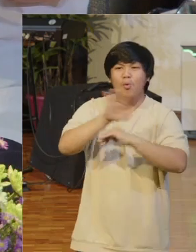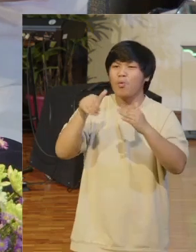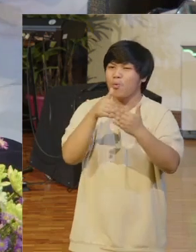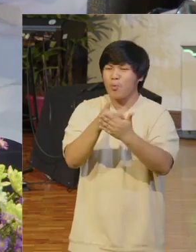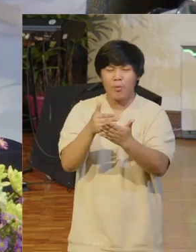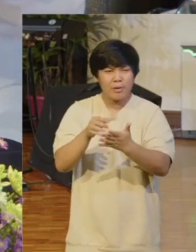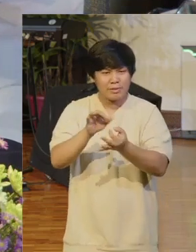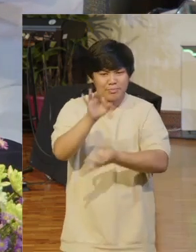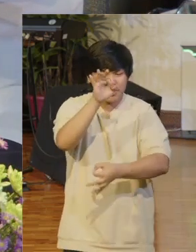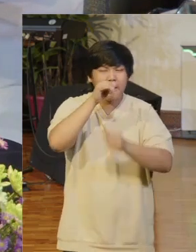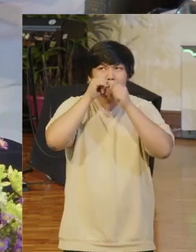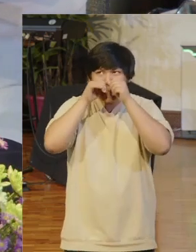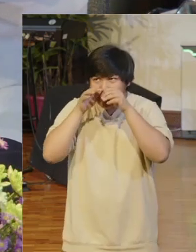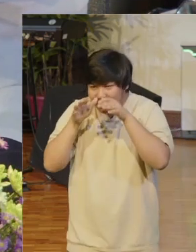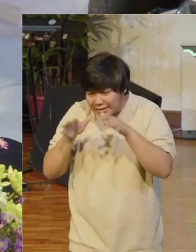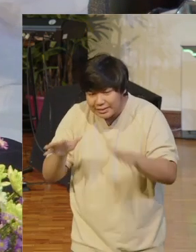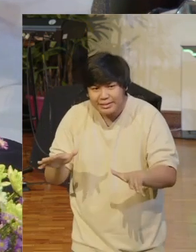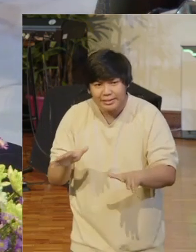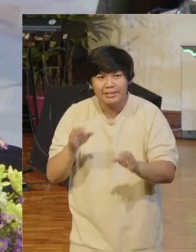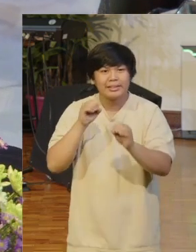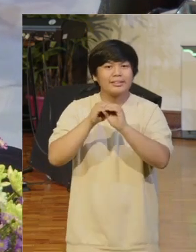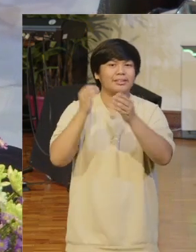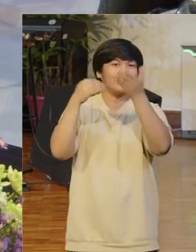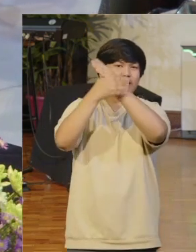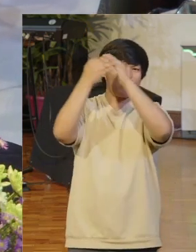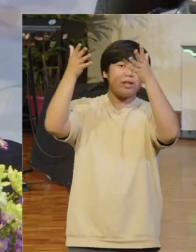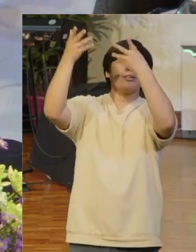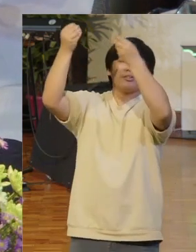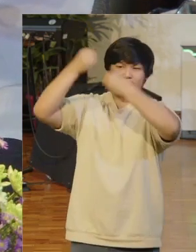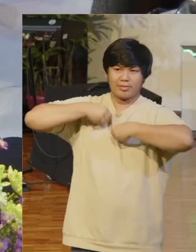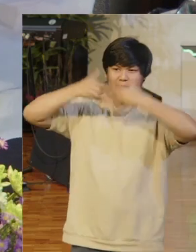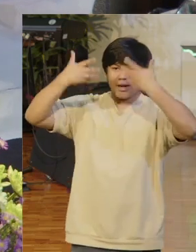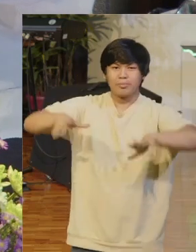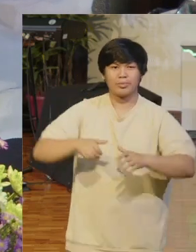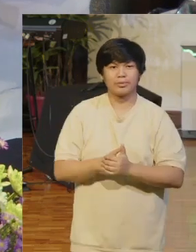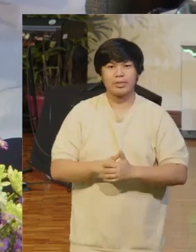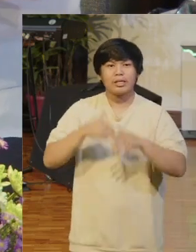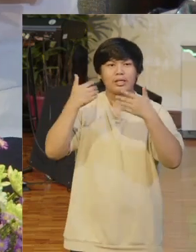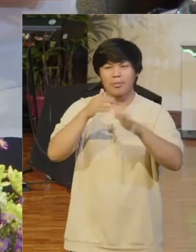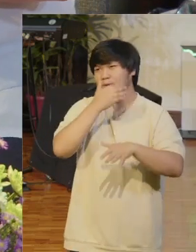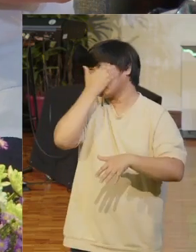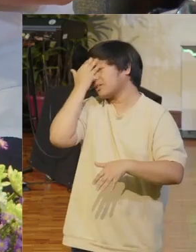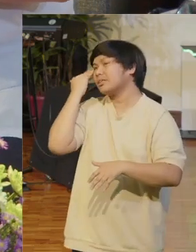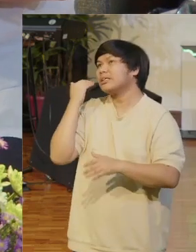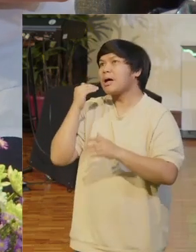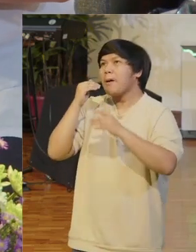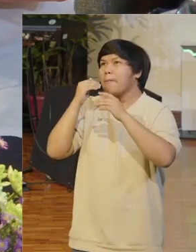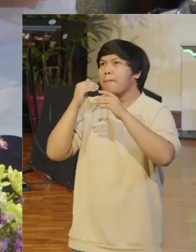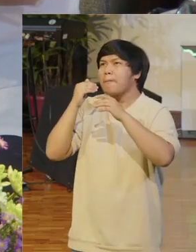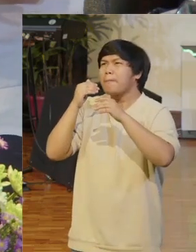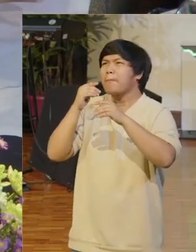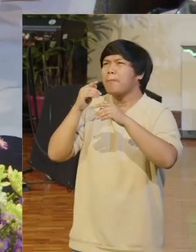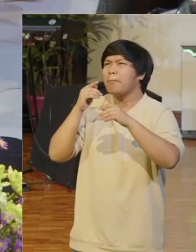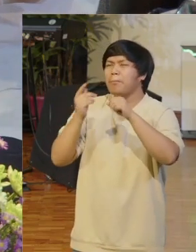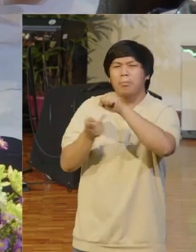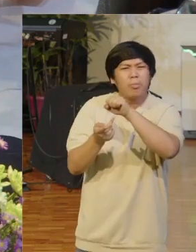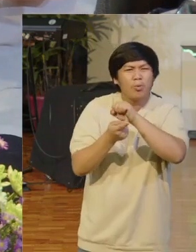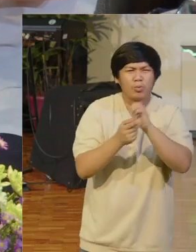every spiritual blessing in the heavenly places. Tapos isa-isa niyang in-enumerate. Ano ang una niyang